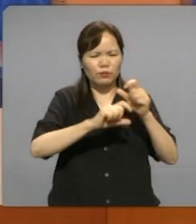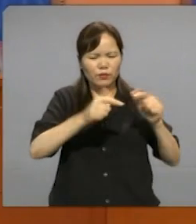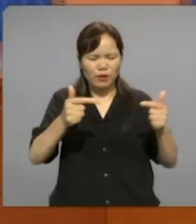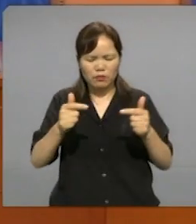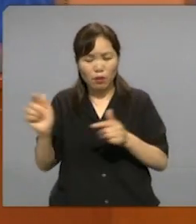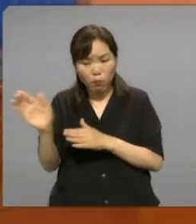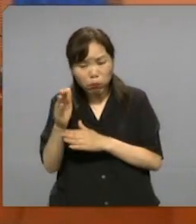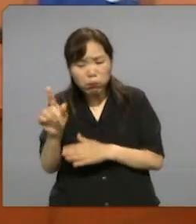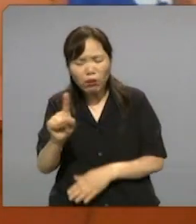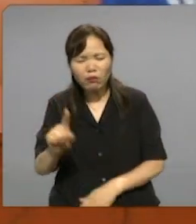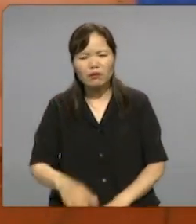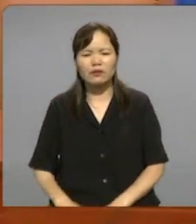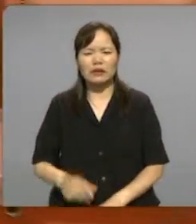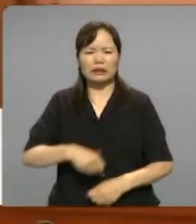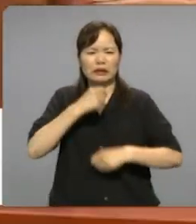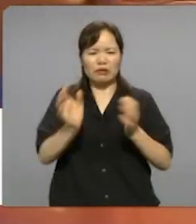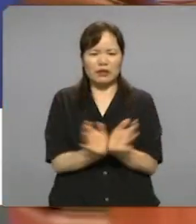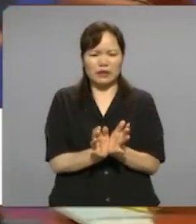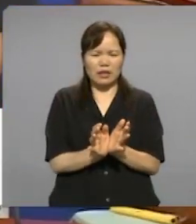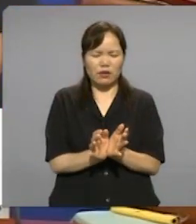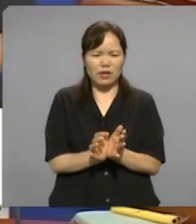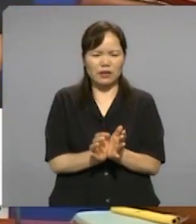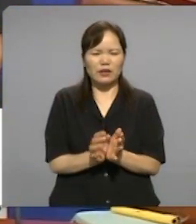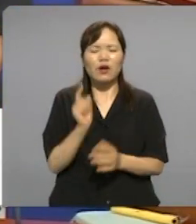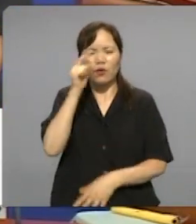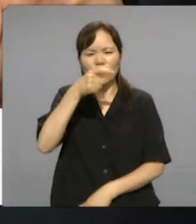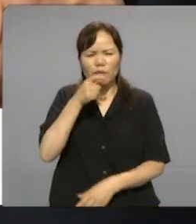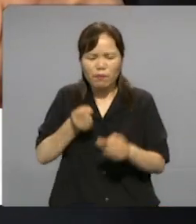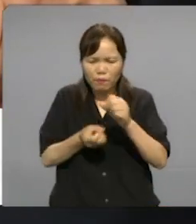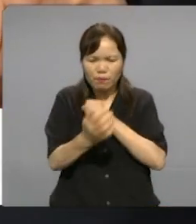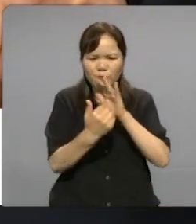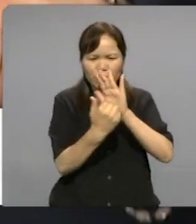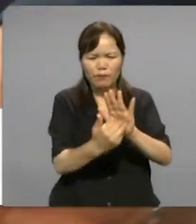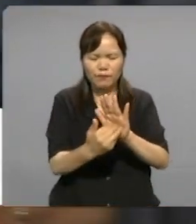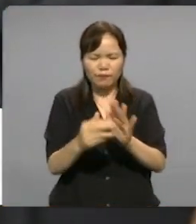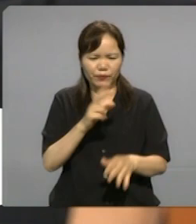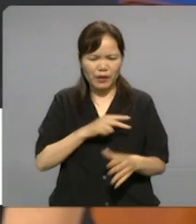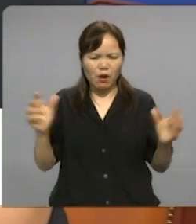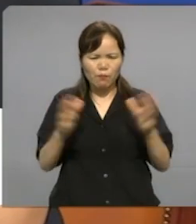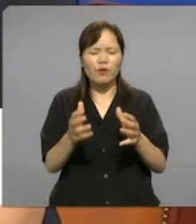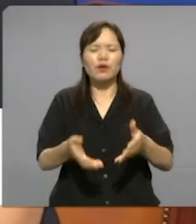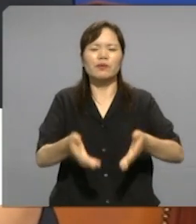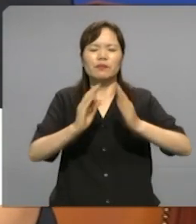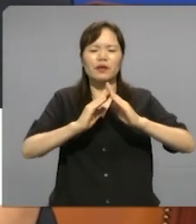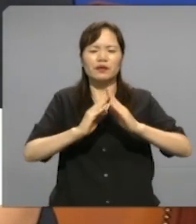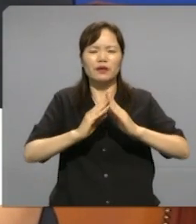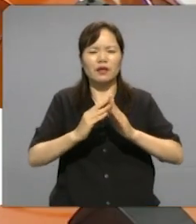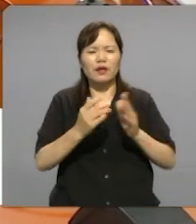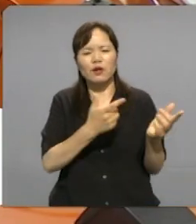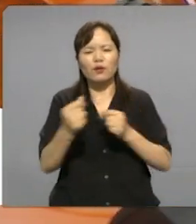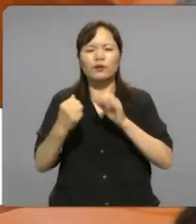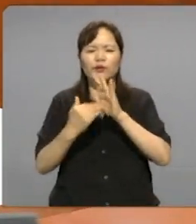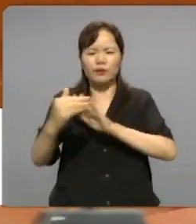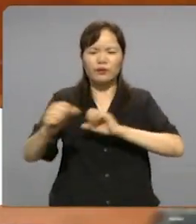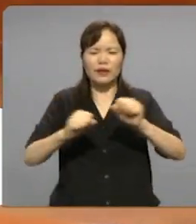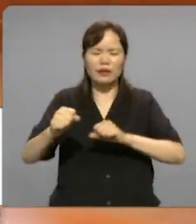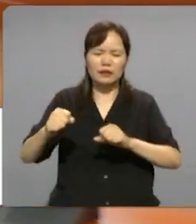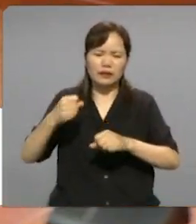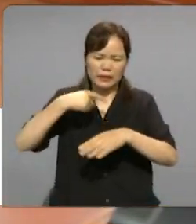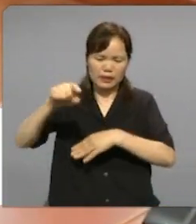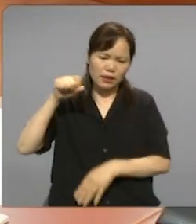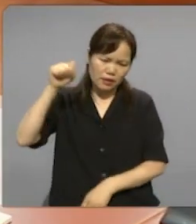어류냐. 정의당과는 오염수 방류 저지 의원 모임을 만들어 공동 대응하고 장외 집회와 단식